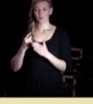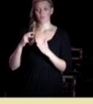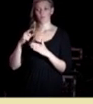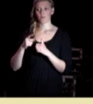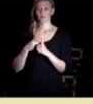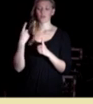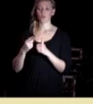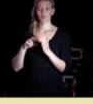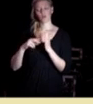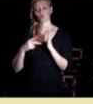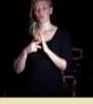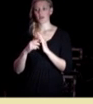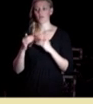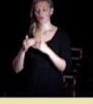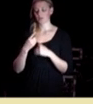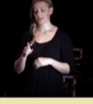i forhold til det.